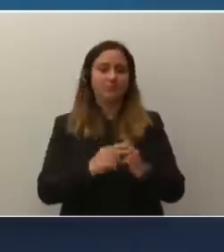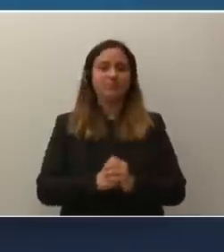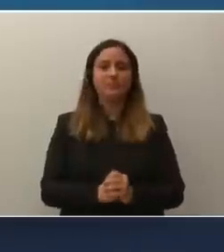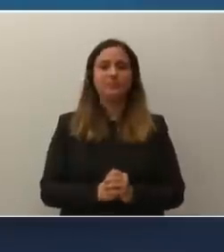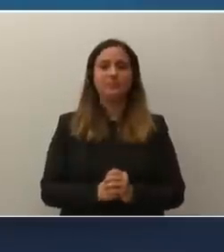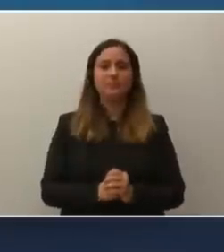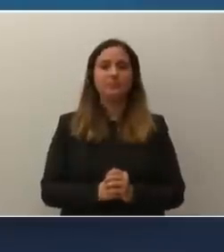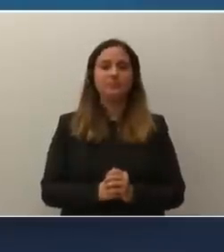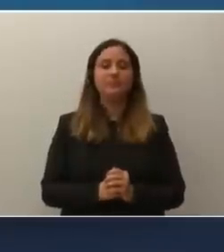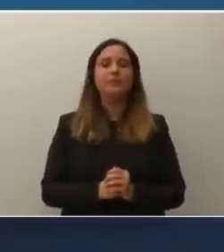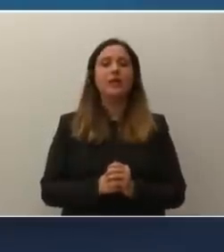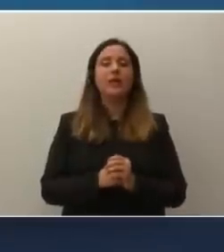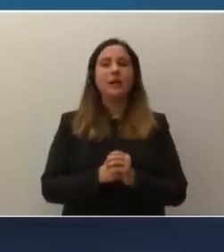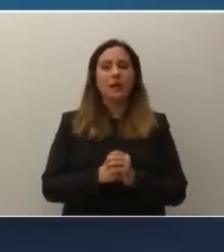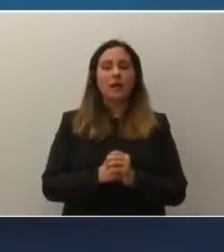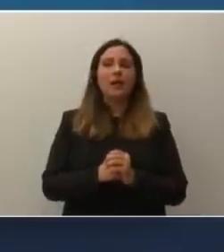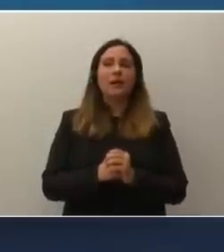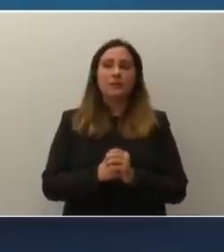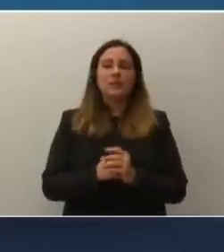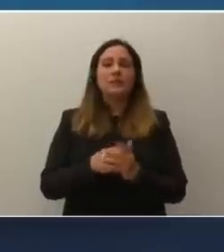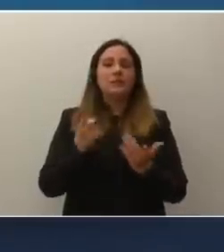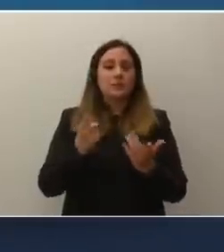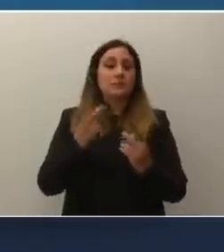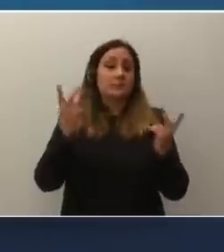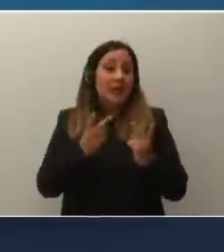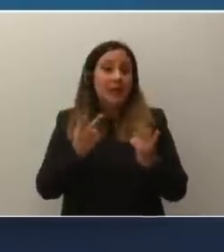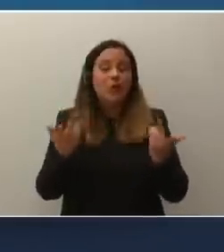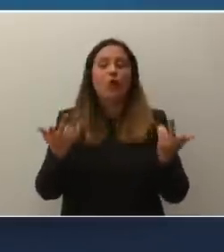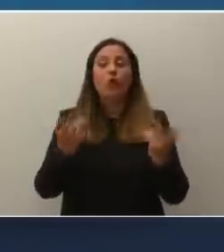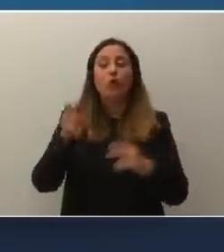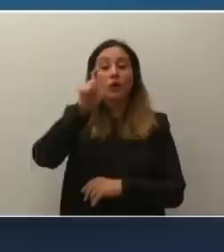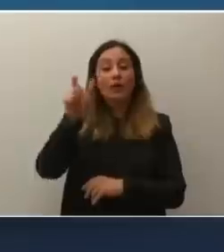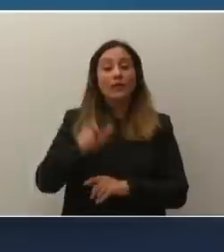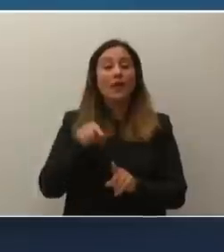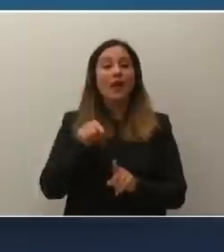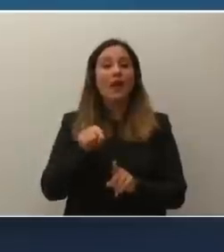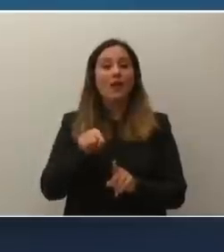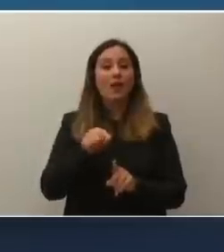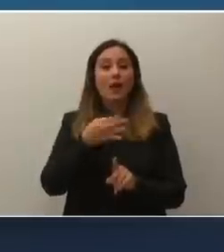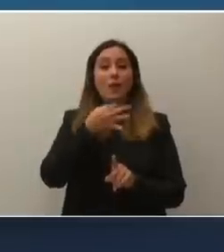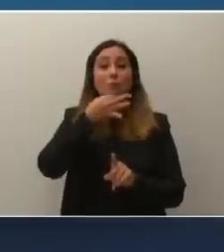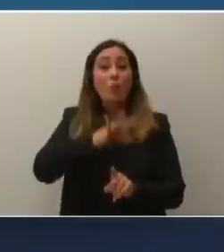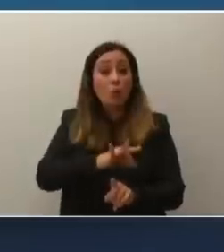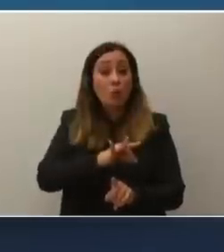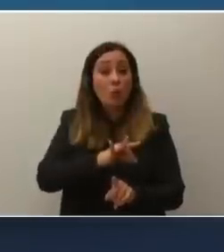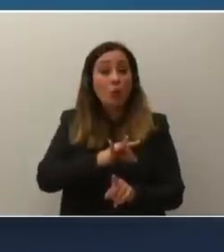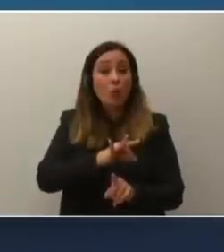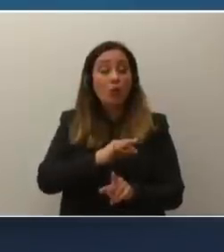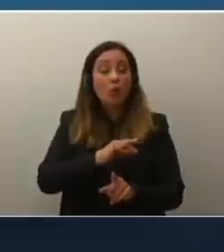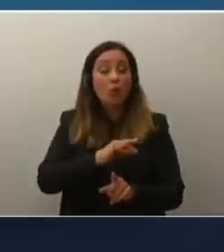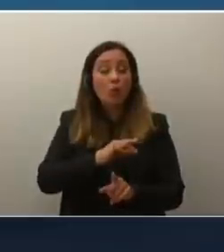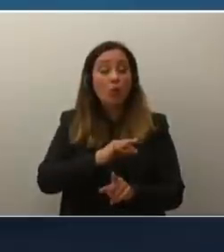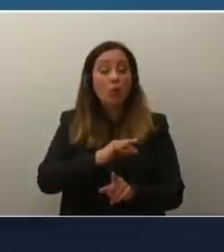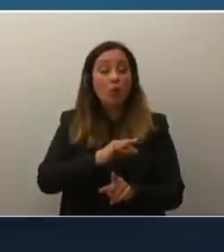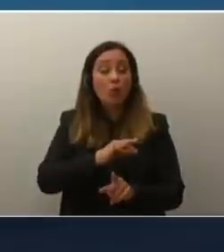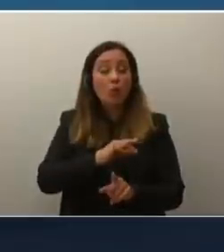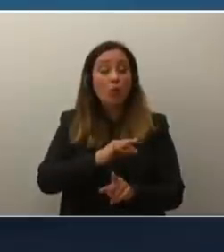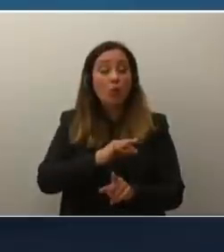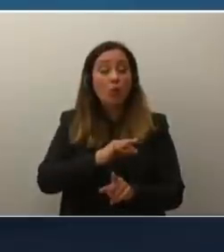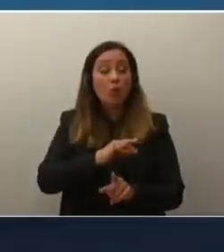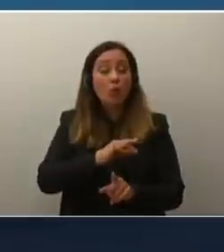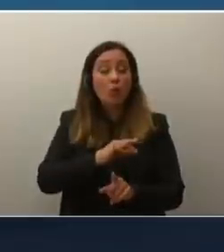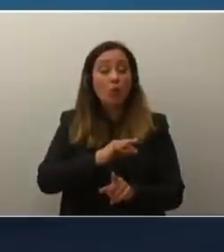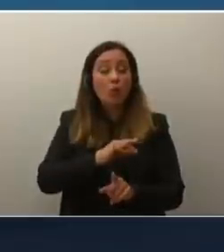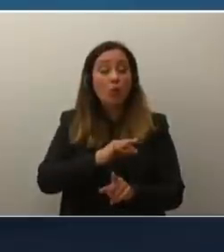A un certo però, cioè,